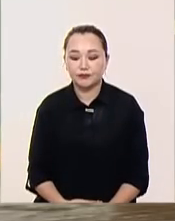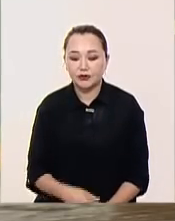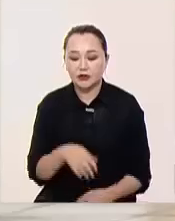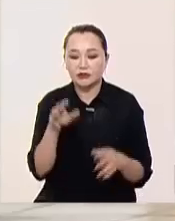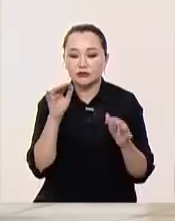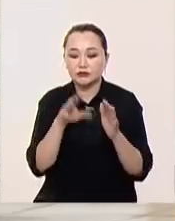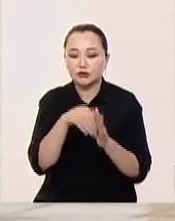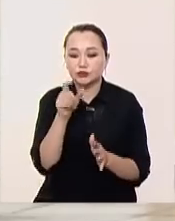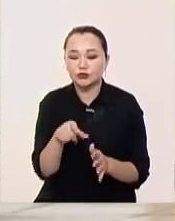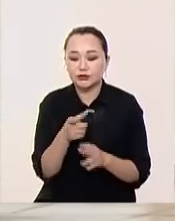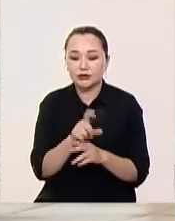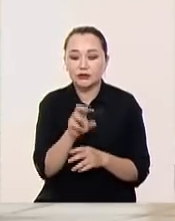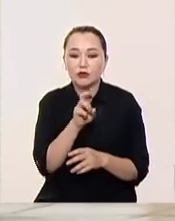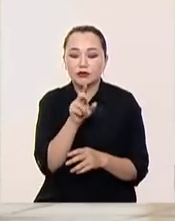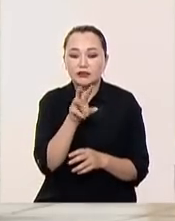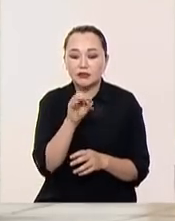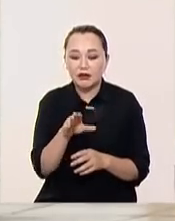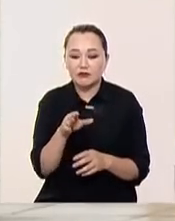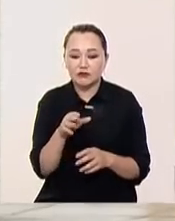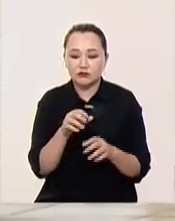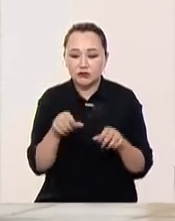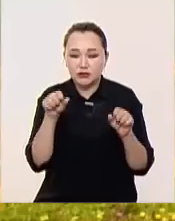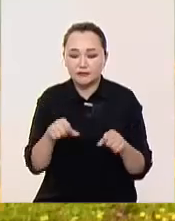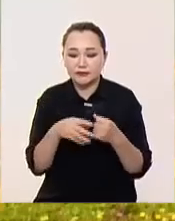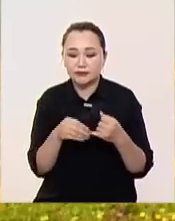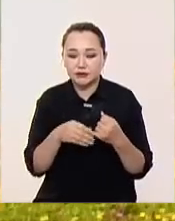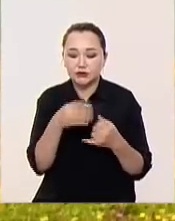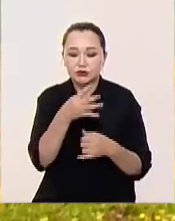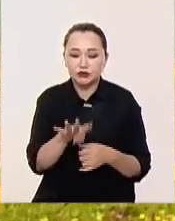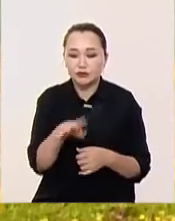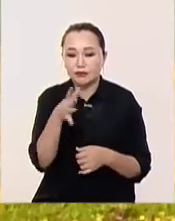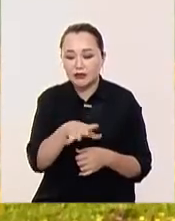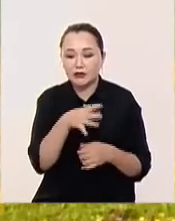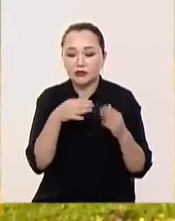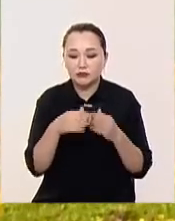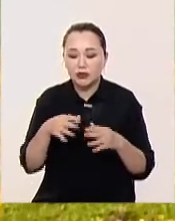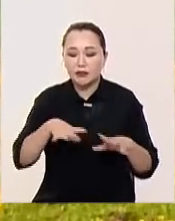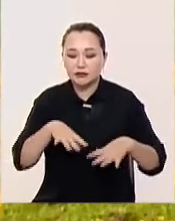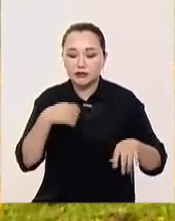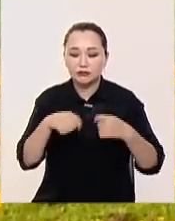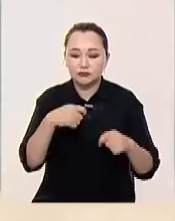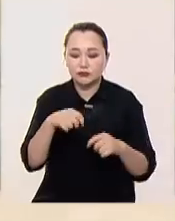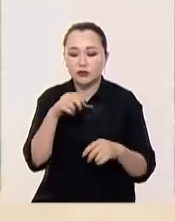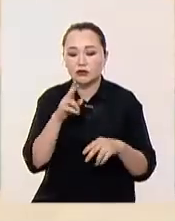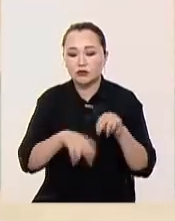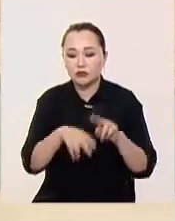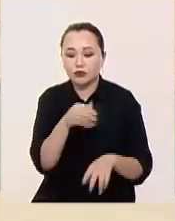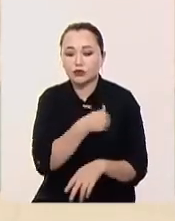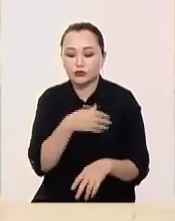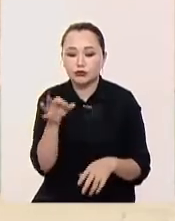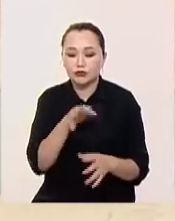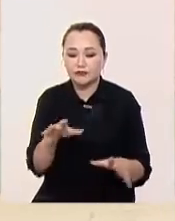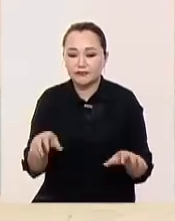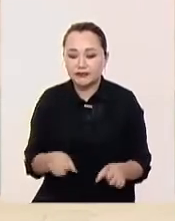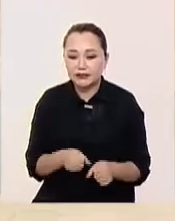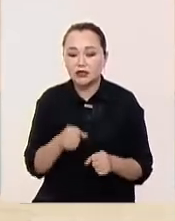Мәжіліс депутатының дерегінше Болат Назарбаев бұл ауқымды жерде 4-5 қабатты коттедж бен әмбебап базарлар тұрғызуға алған. Қымбатшылыққа қос бүйірден